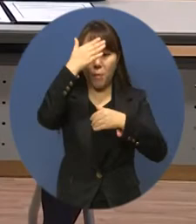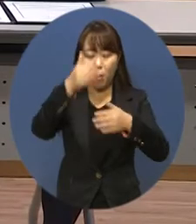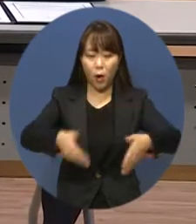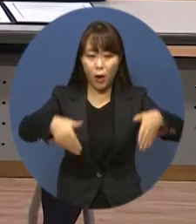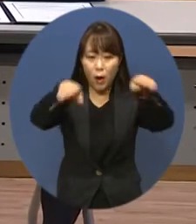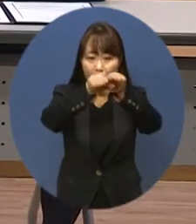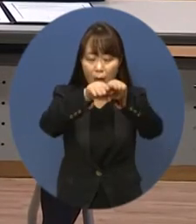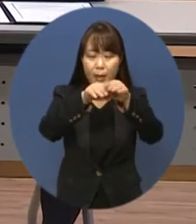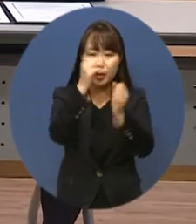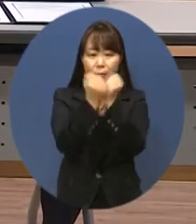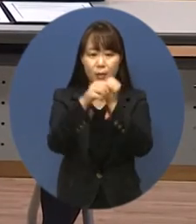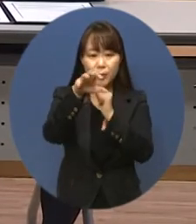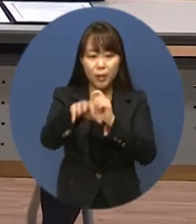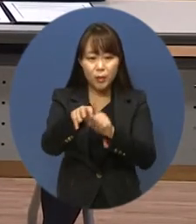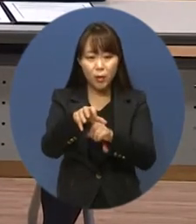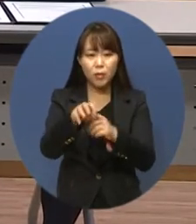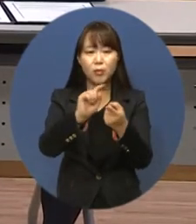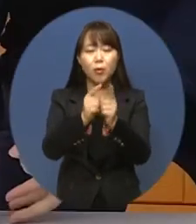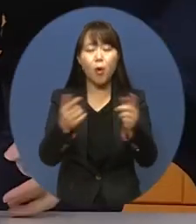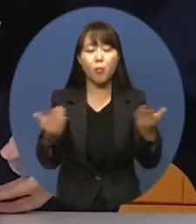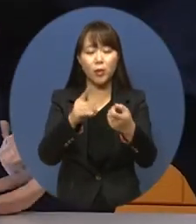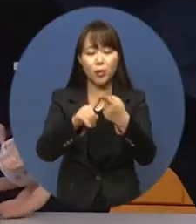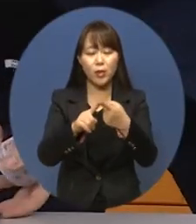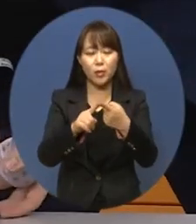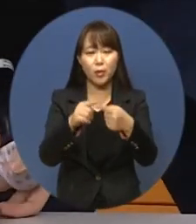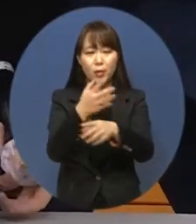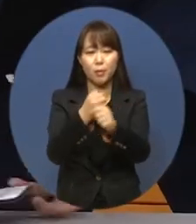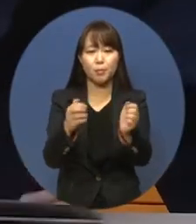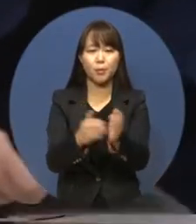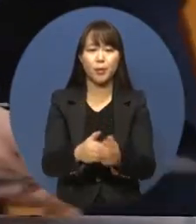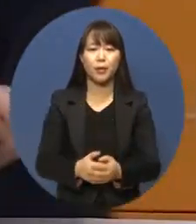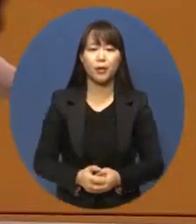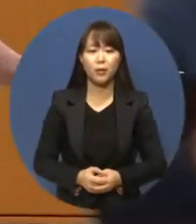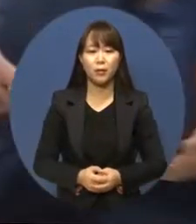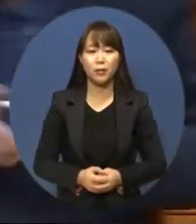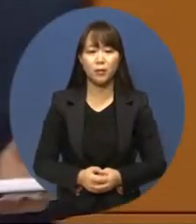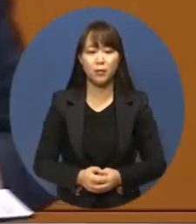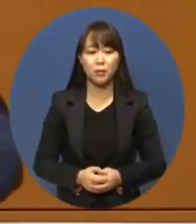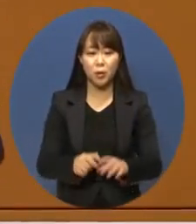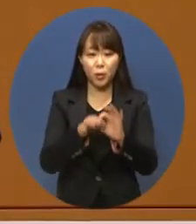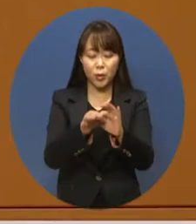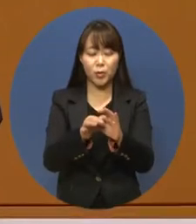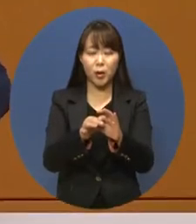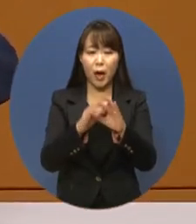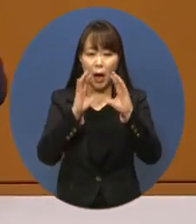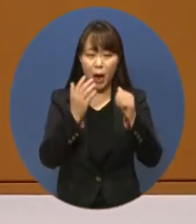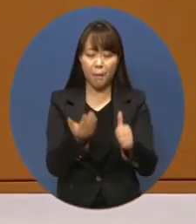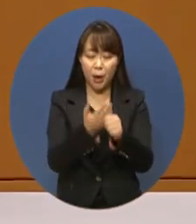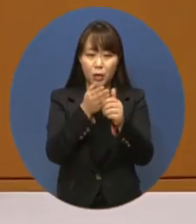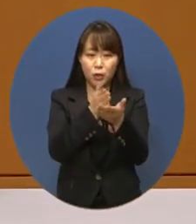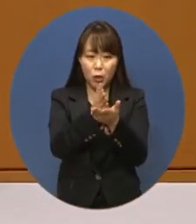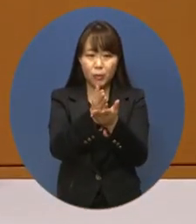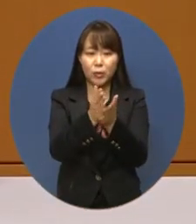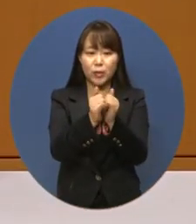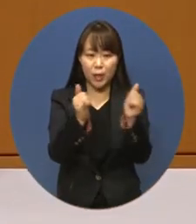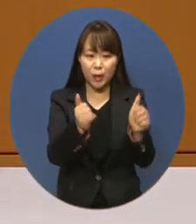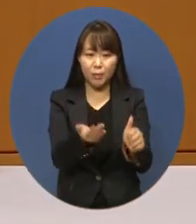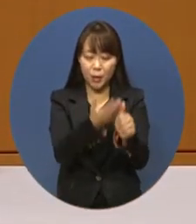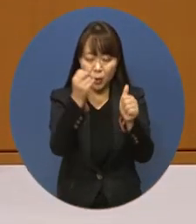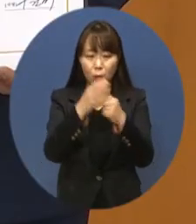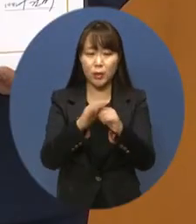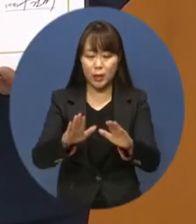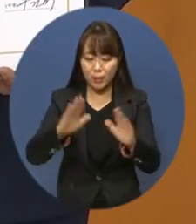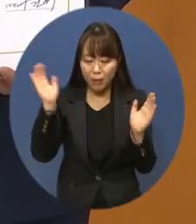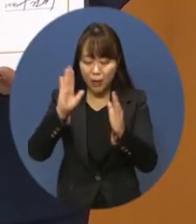세미나실에서 산학협력 업무협약을 체결했습니다. 이를 통해 보육 전문 인재 양성,